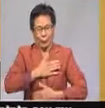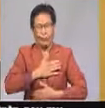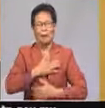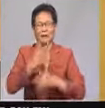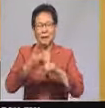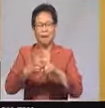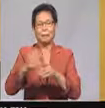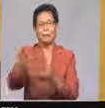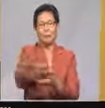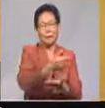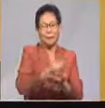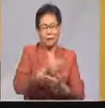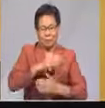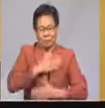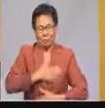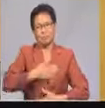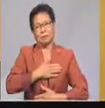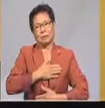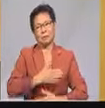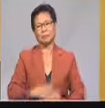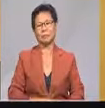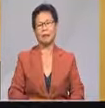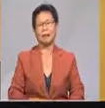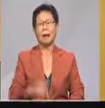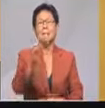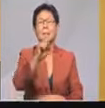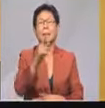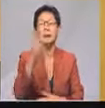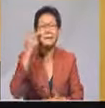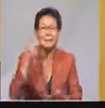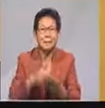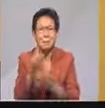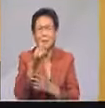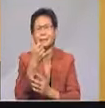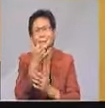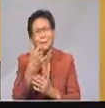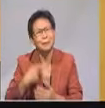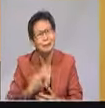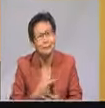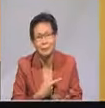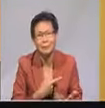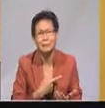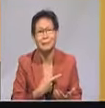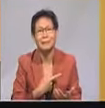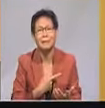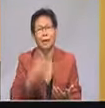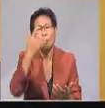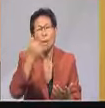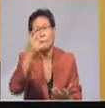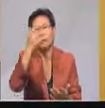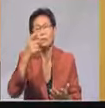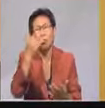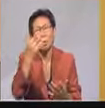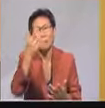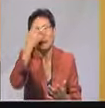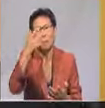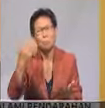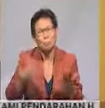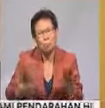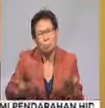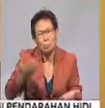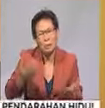hasilnya. Mengenal pasti di mana kesilapan kita. Ini kerana kita lebih